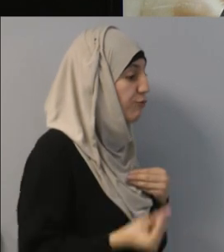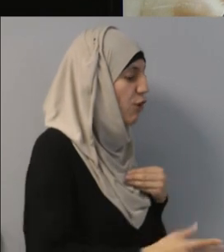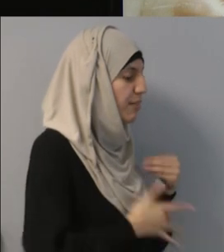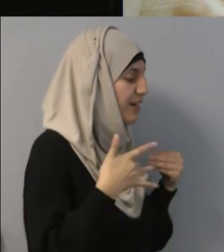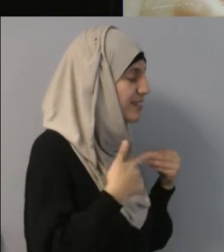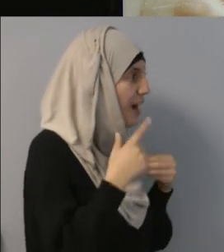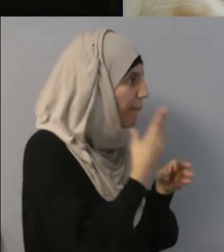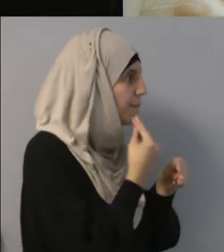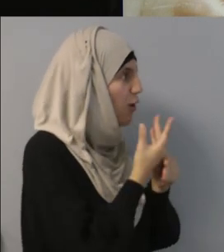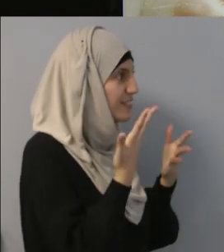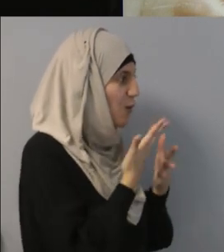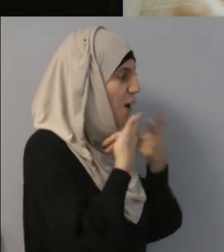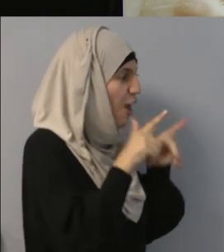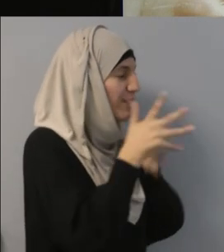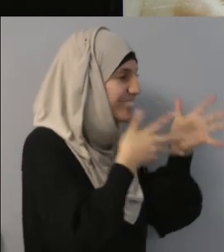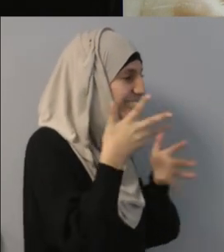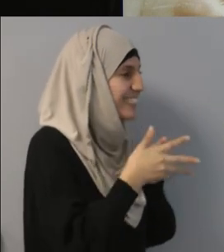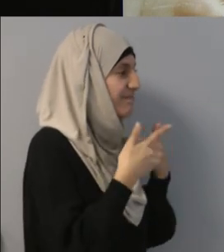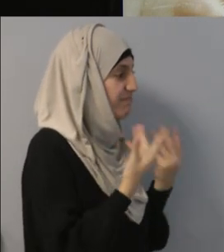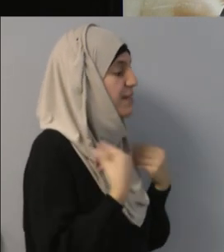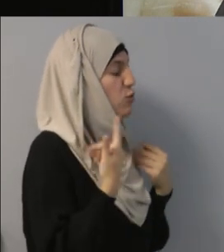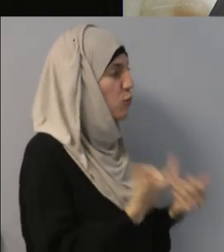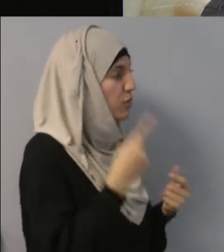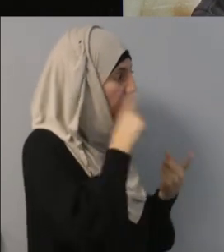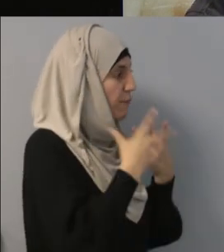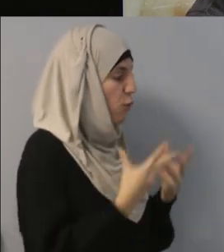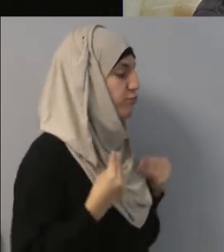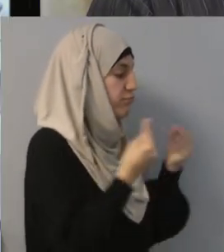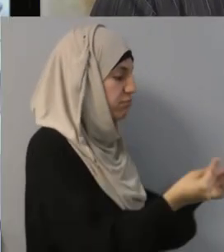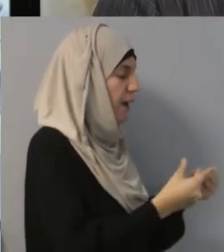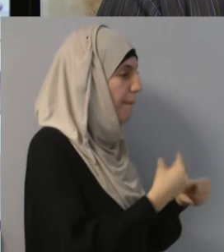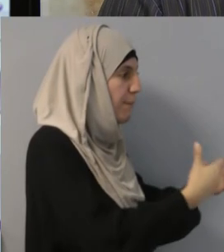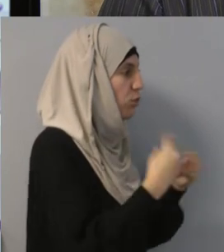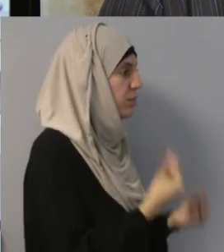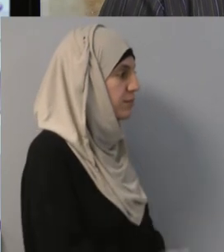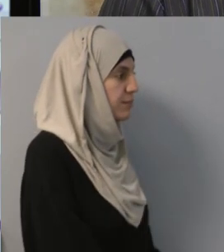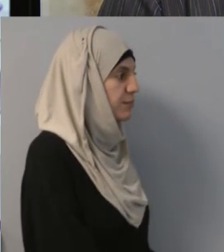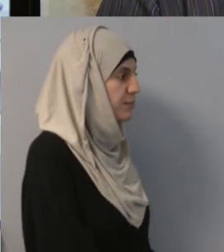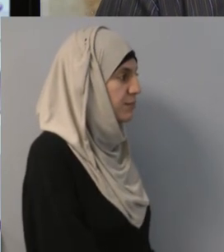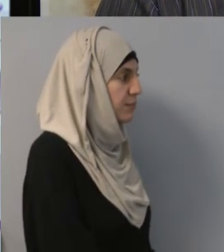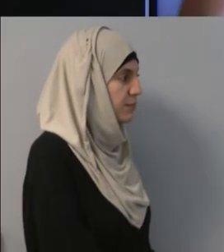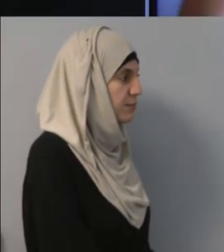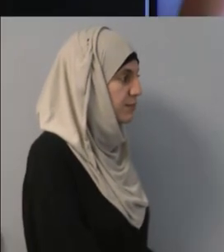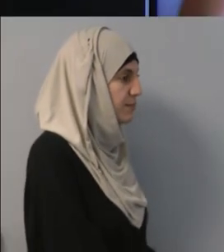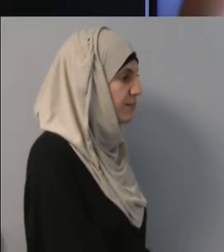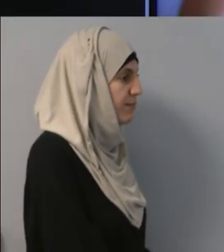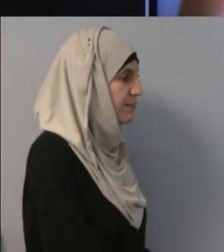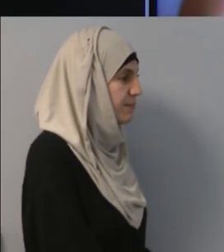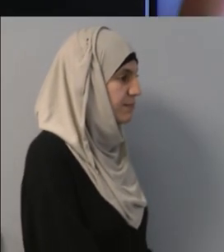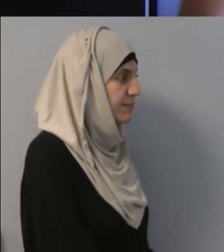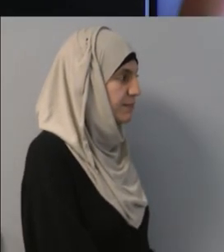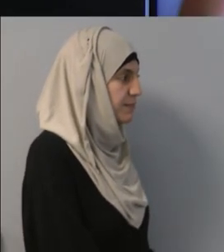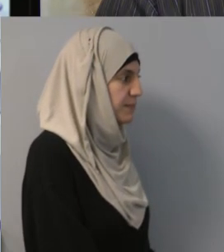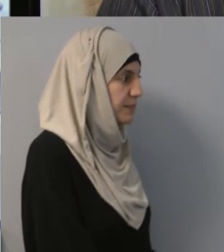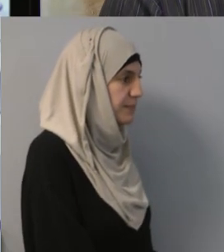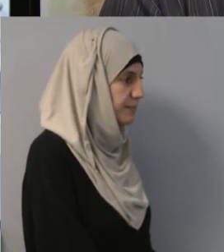surtout que c'est quelque chose de ludique, tout à fait. D'apprendre à signer. Exactement. Baya, merci beaucoup d'être venue. C'est moi qui votre association,